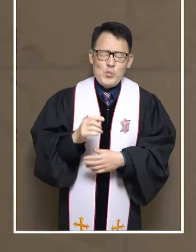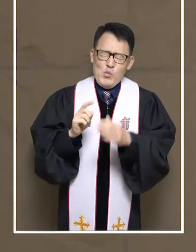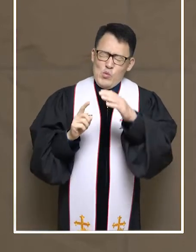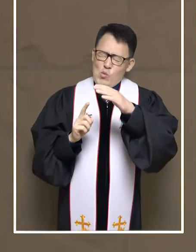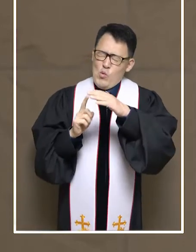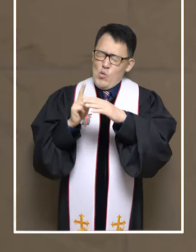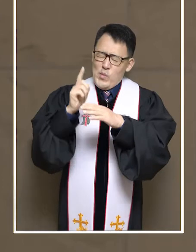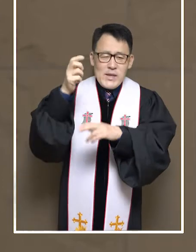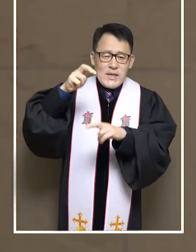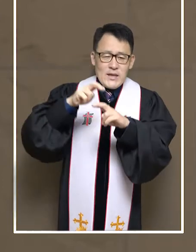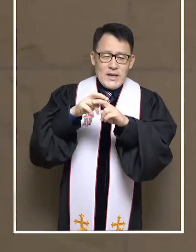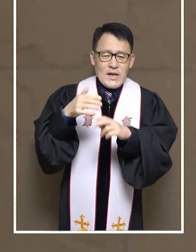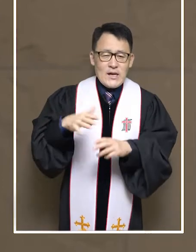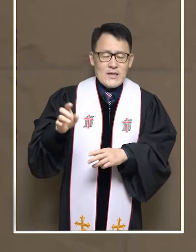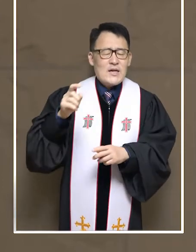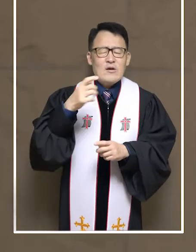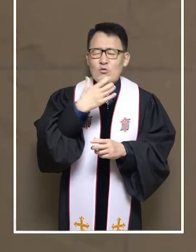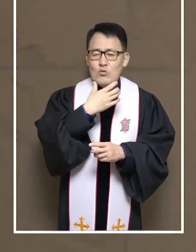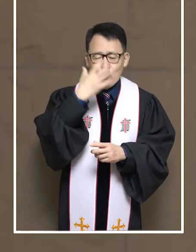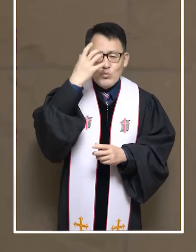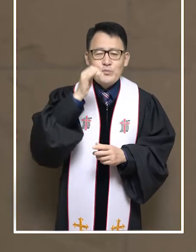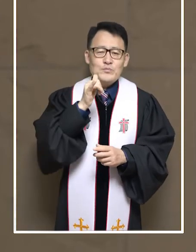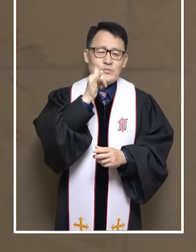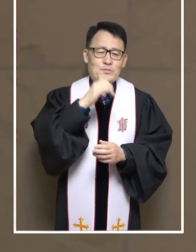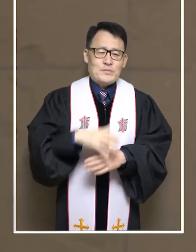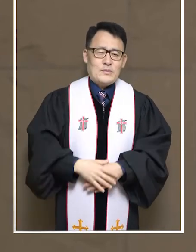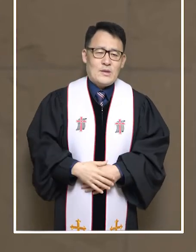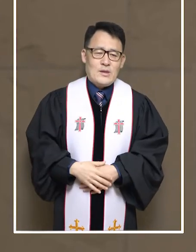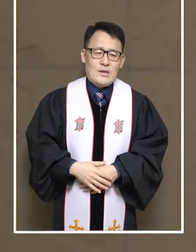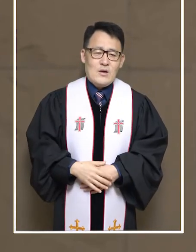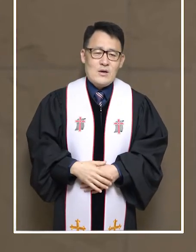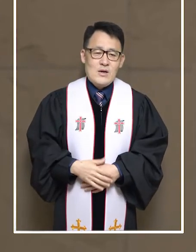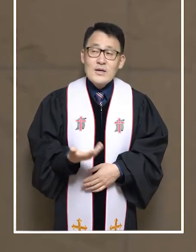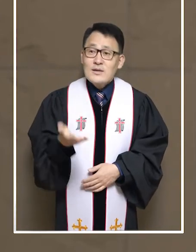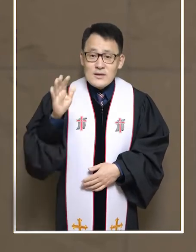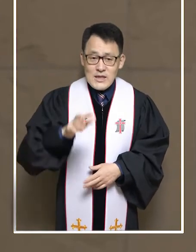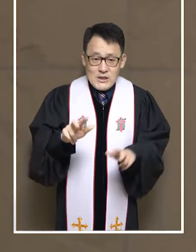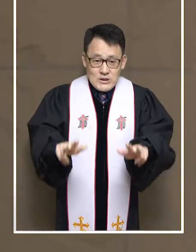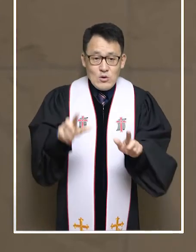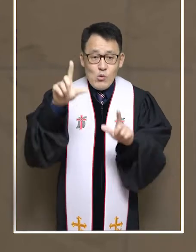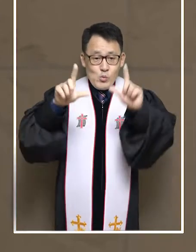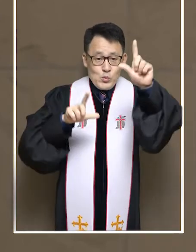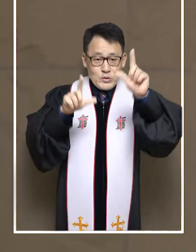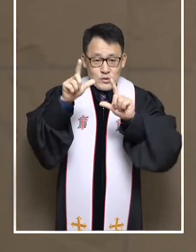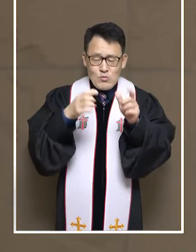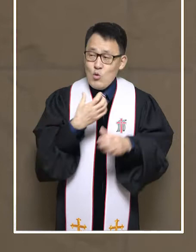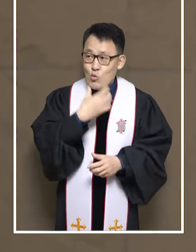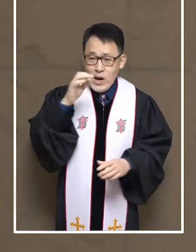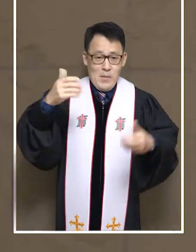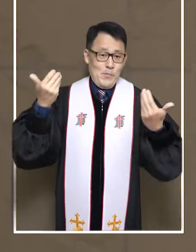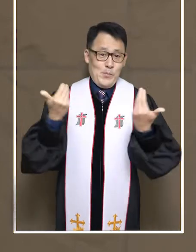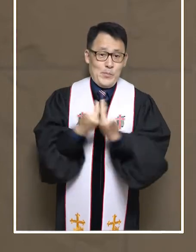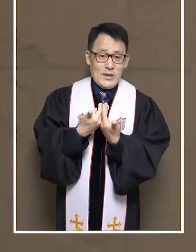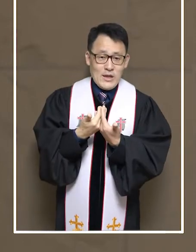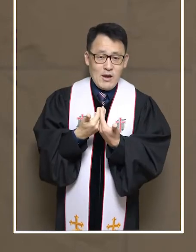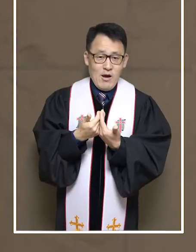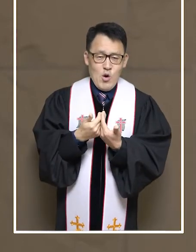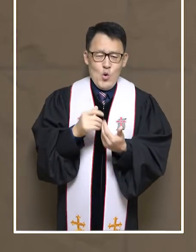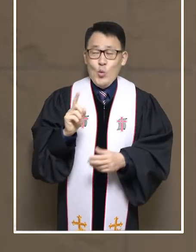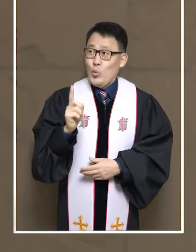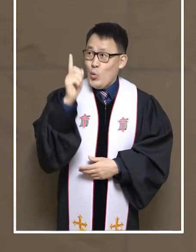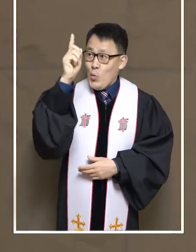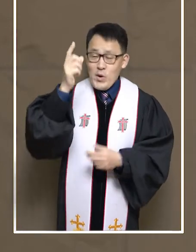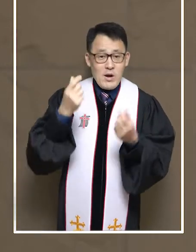높은 자리에 앉게 될 것, 바로 그것이었는데, 현실은 꿈과 정반대여서